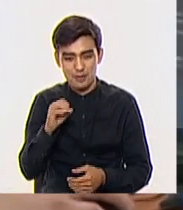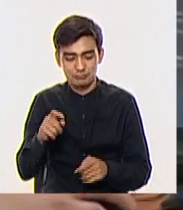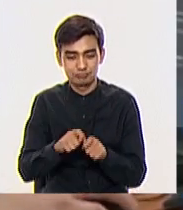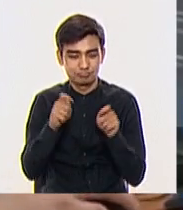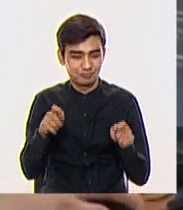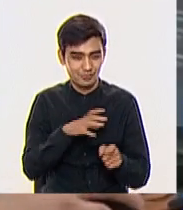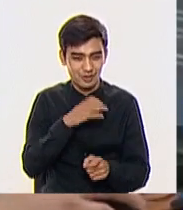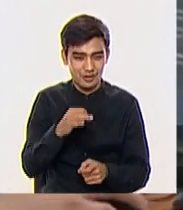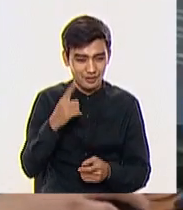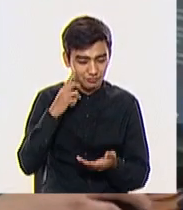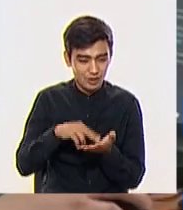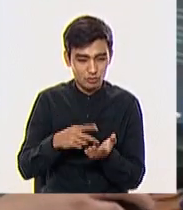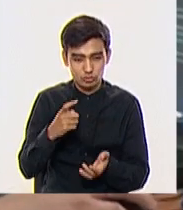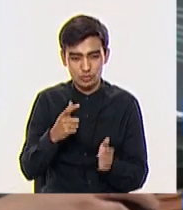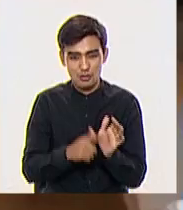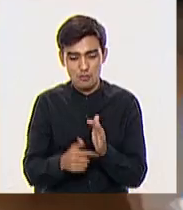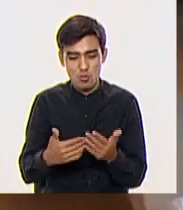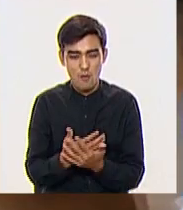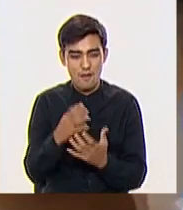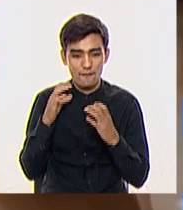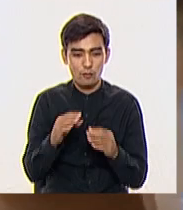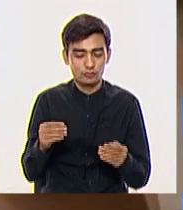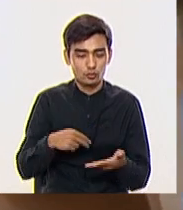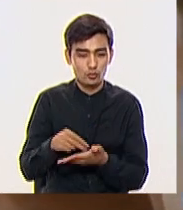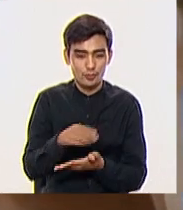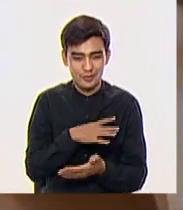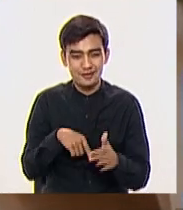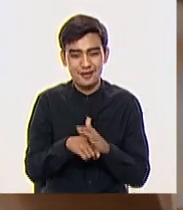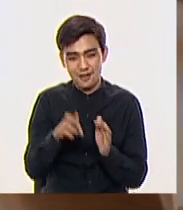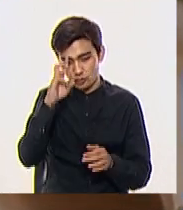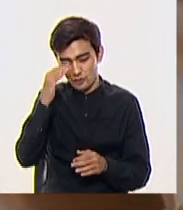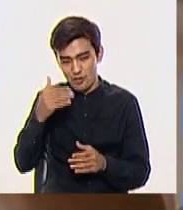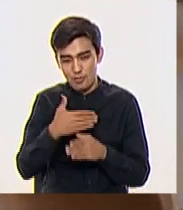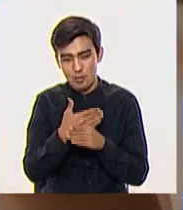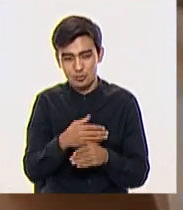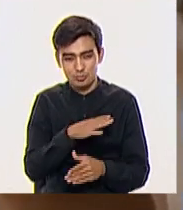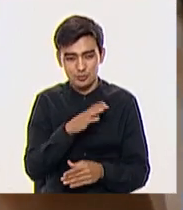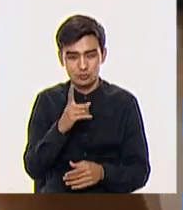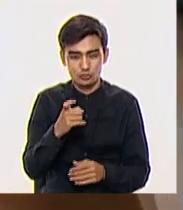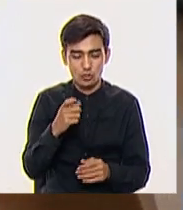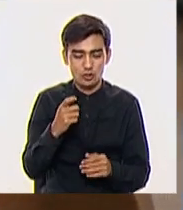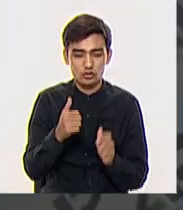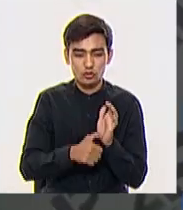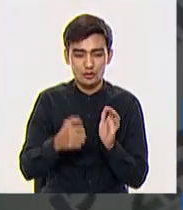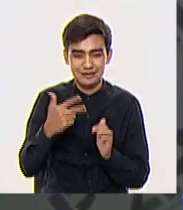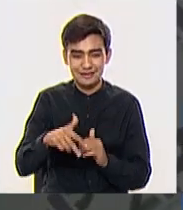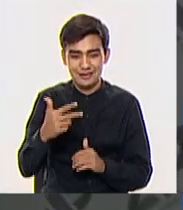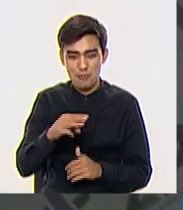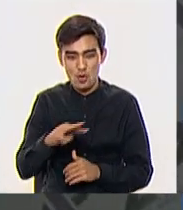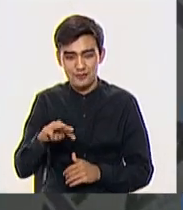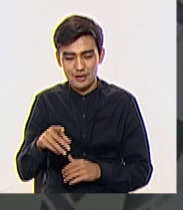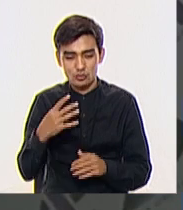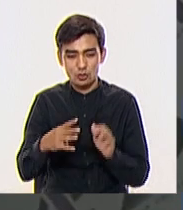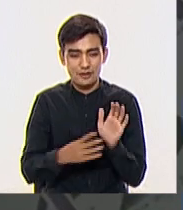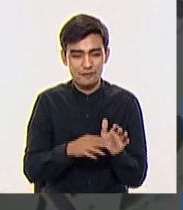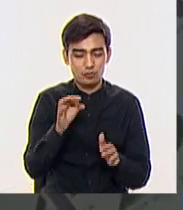выгодных условиях приобрели 170 новых автобусов. При этом сумма господдержки составила 633 миллиона тенге или